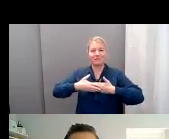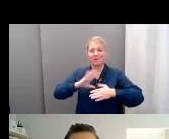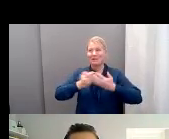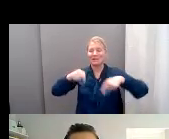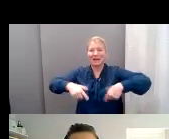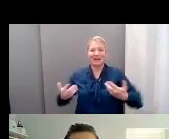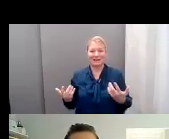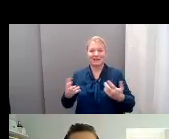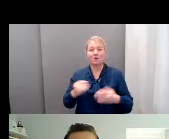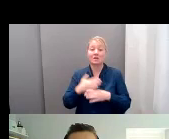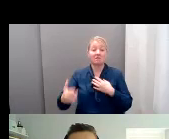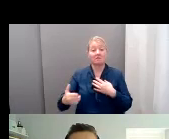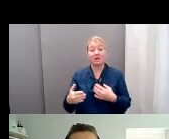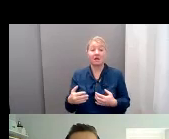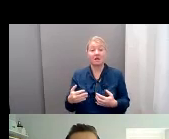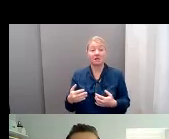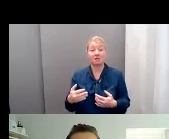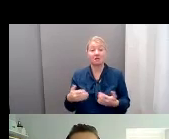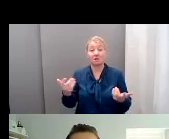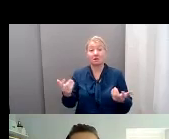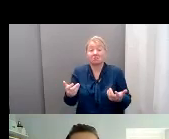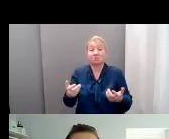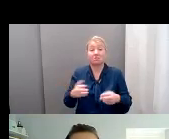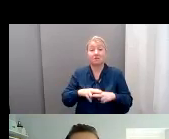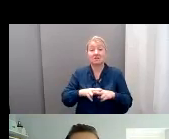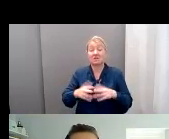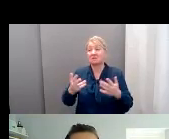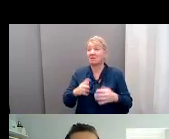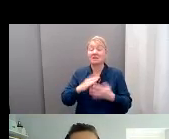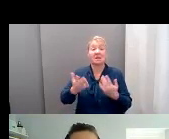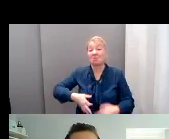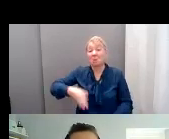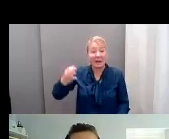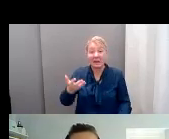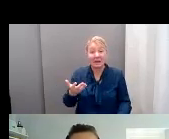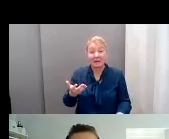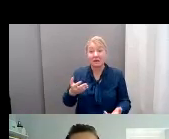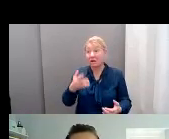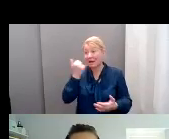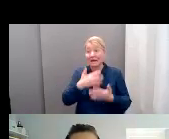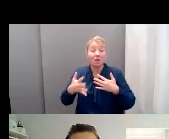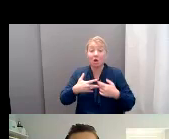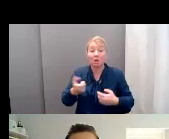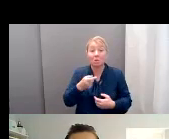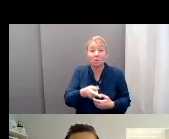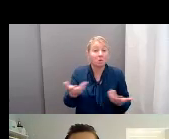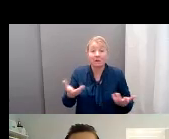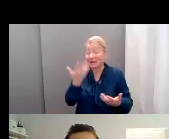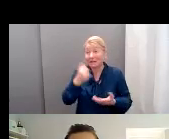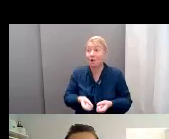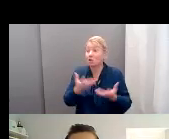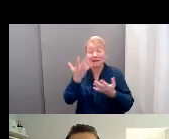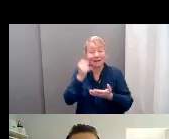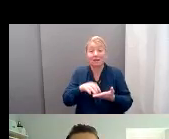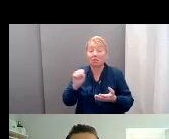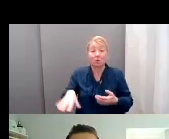ingen vits med det. För det går ändå inte att göra ogjort. Och det är ju liksom någonting jag har fått jobba på att lära mig att inte göra i